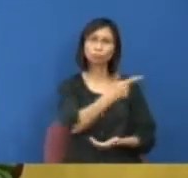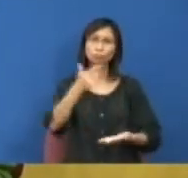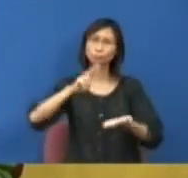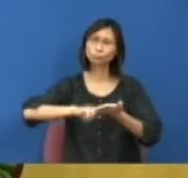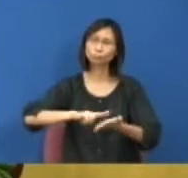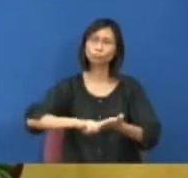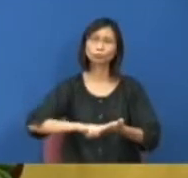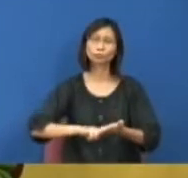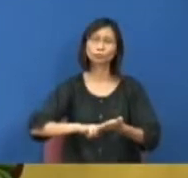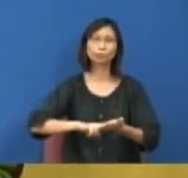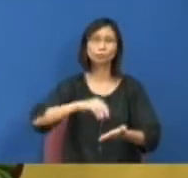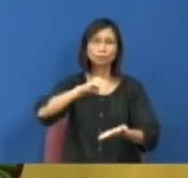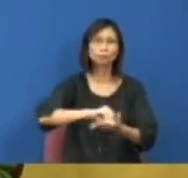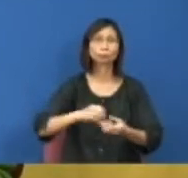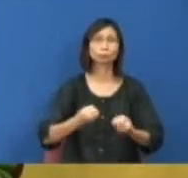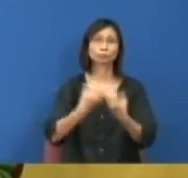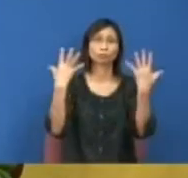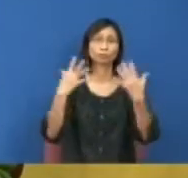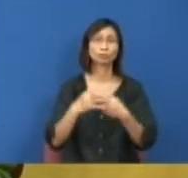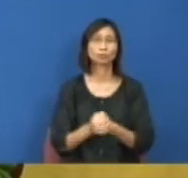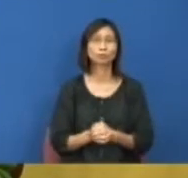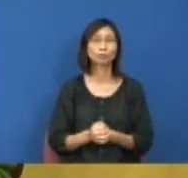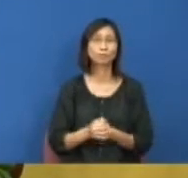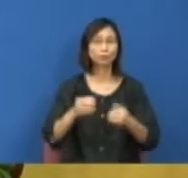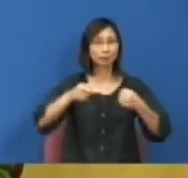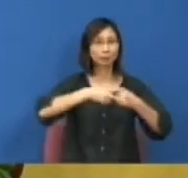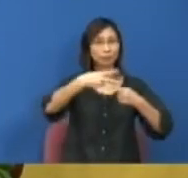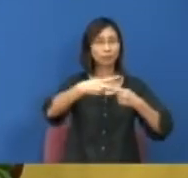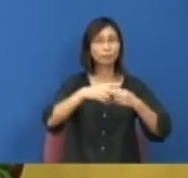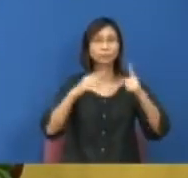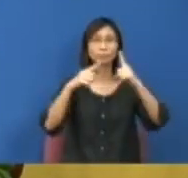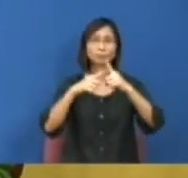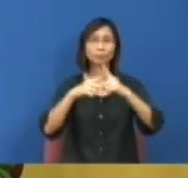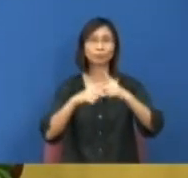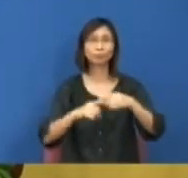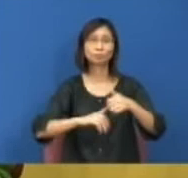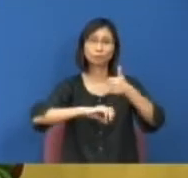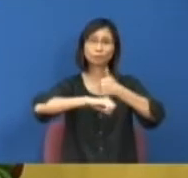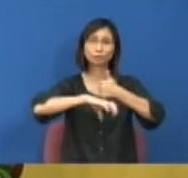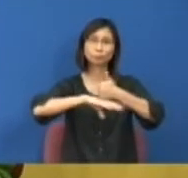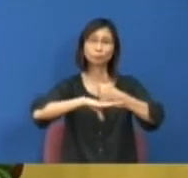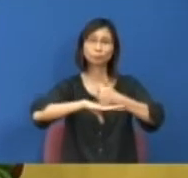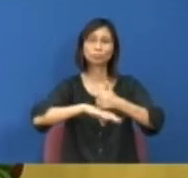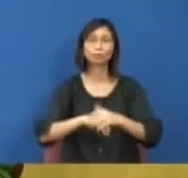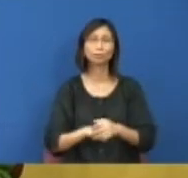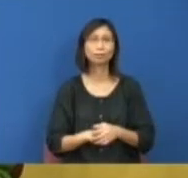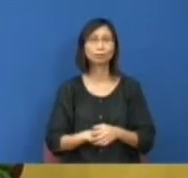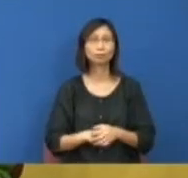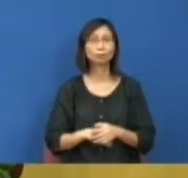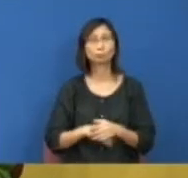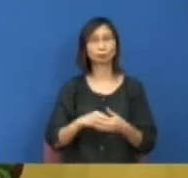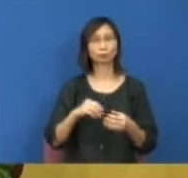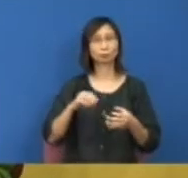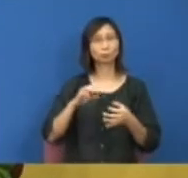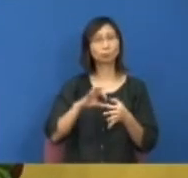嘅。依第一樣嘅，第二樣嘢就係話其實人有一個本能就係話佢會就住佢居住的環境，然之